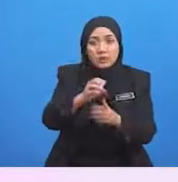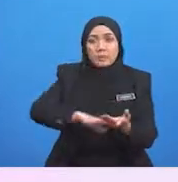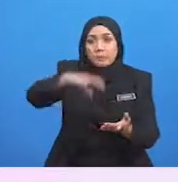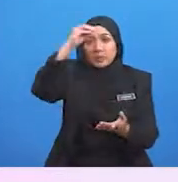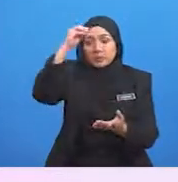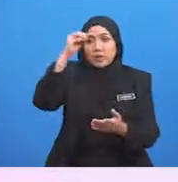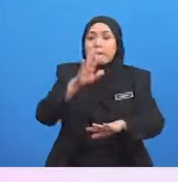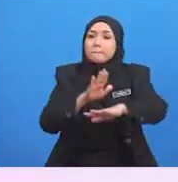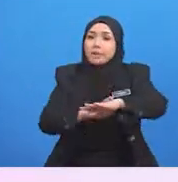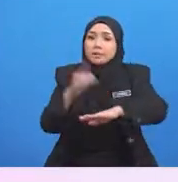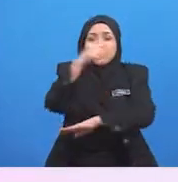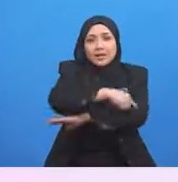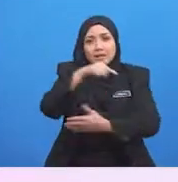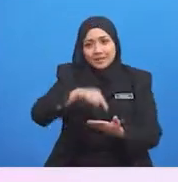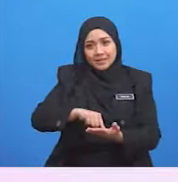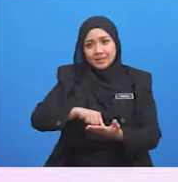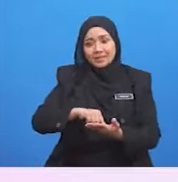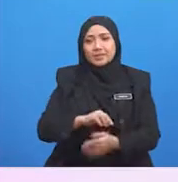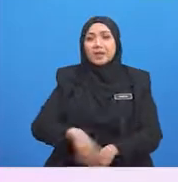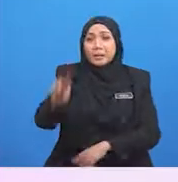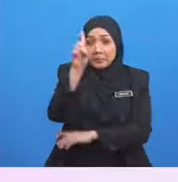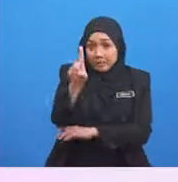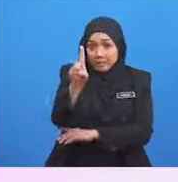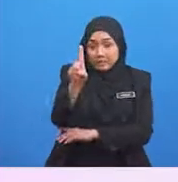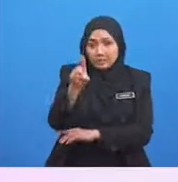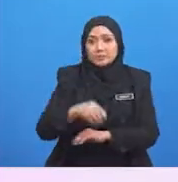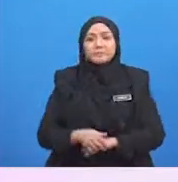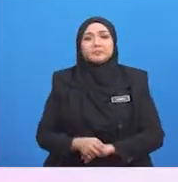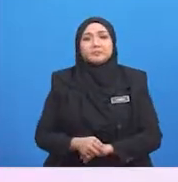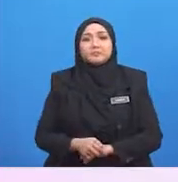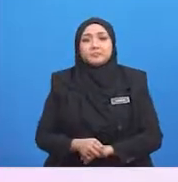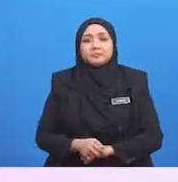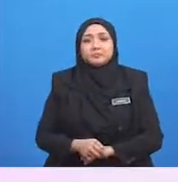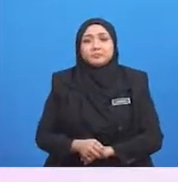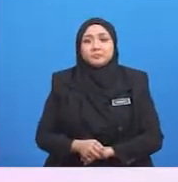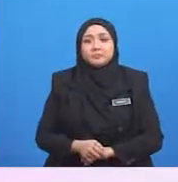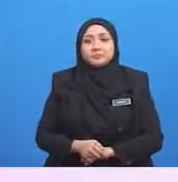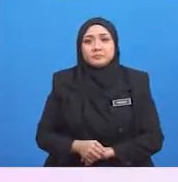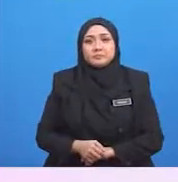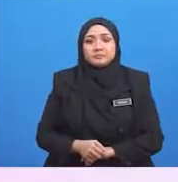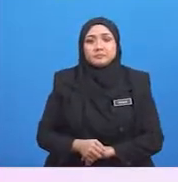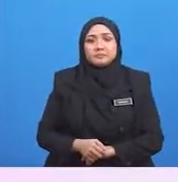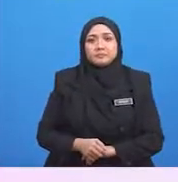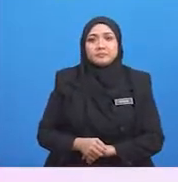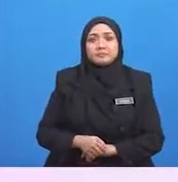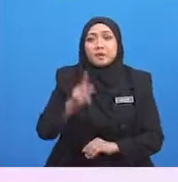pembelajaran kita di dalam slot ini. Yang pertama, iaitu pelajar